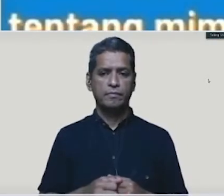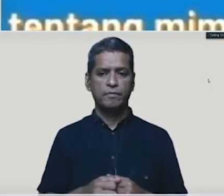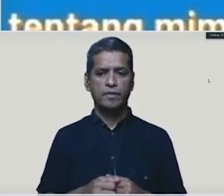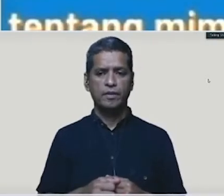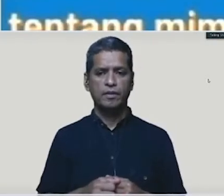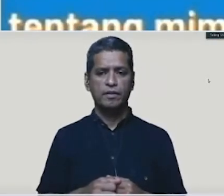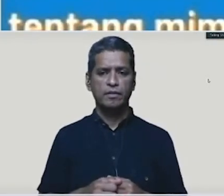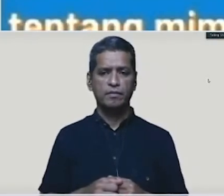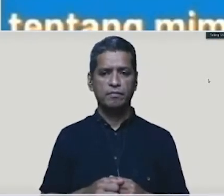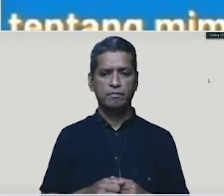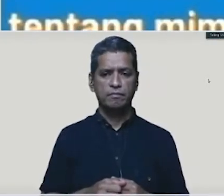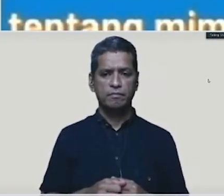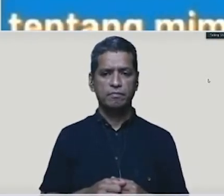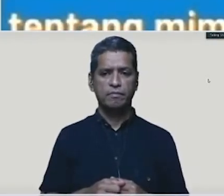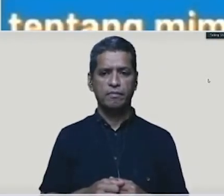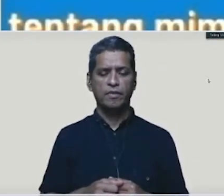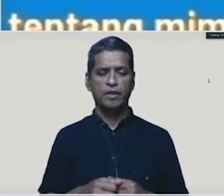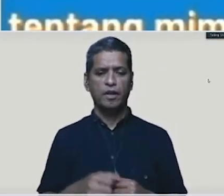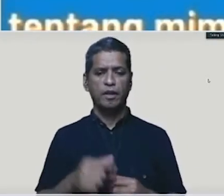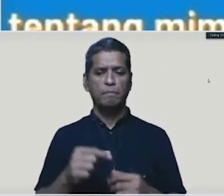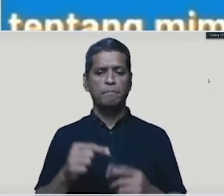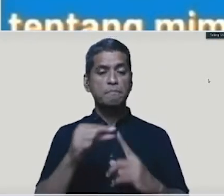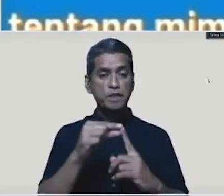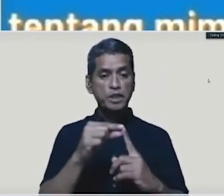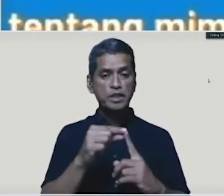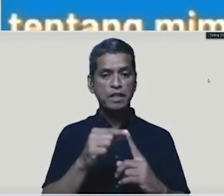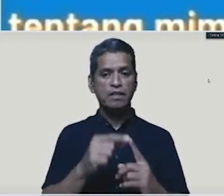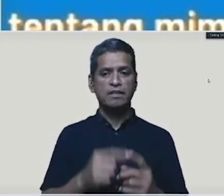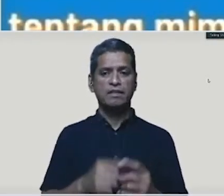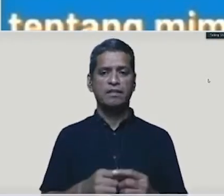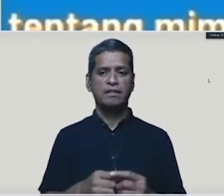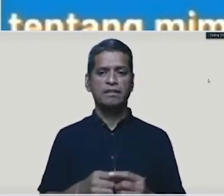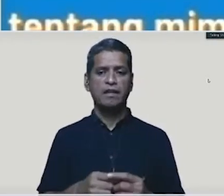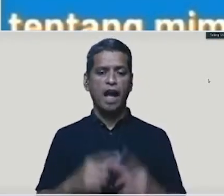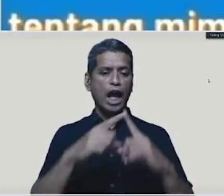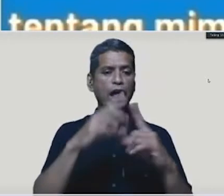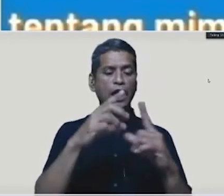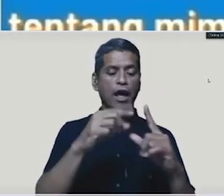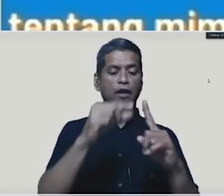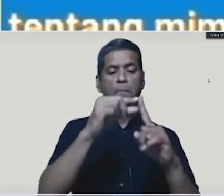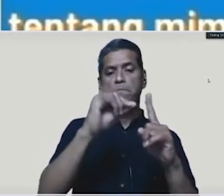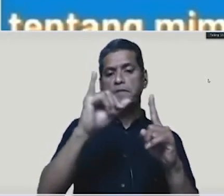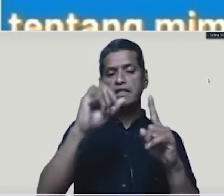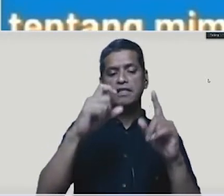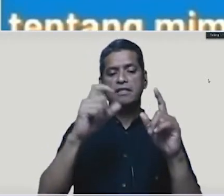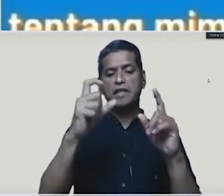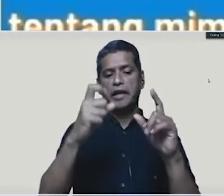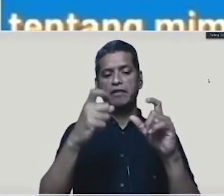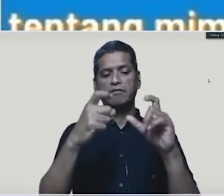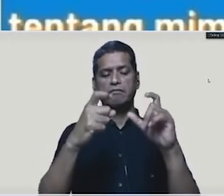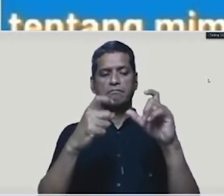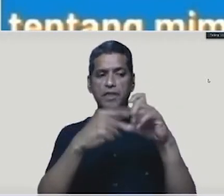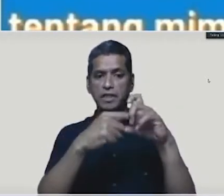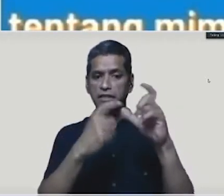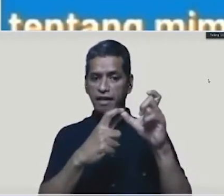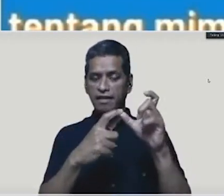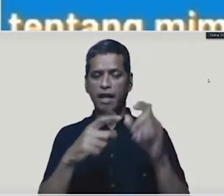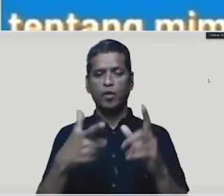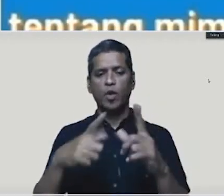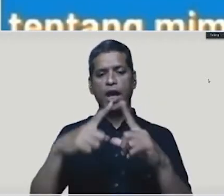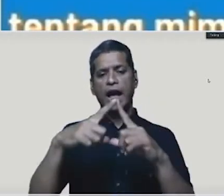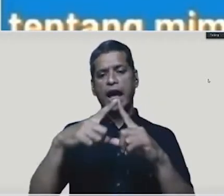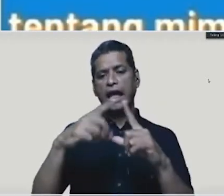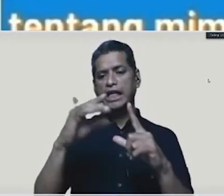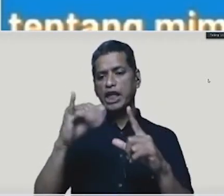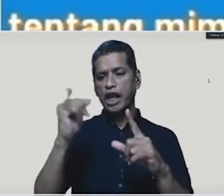lahirnya itu adalah fishes ada yang Aries ada yang Sagitarius saudara setiap